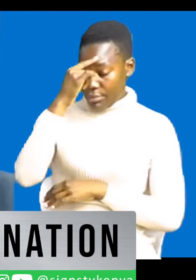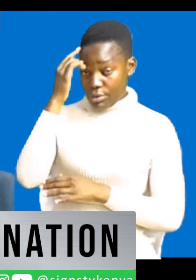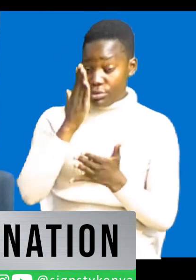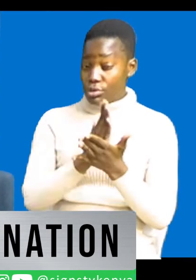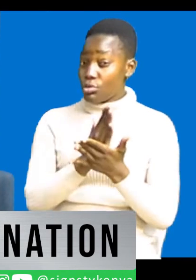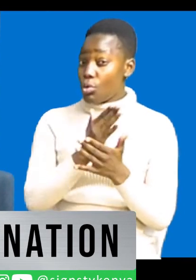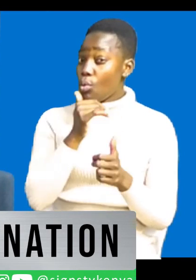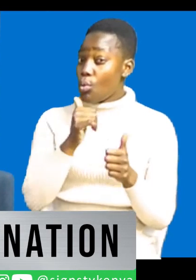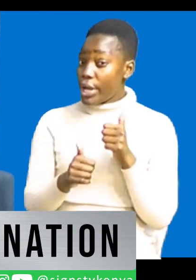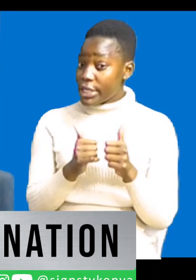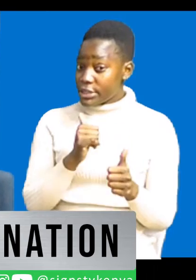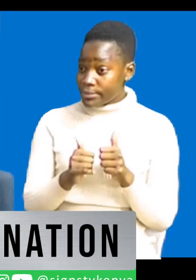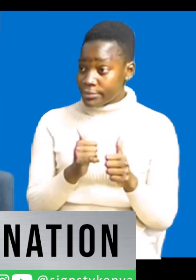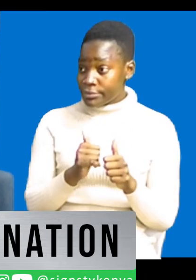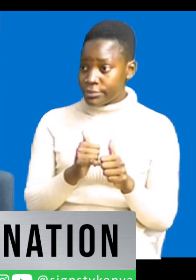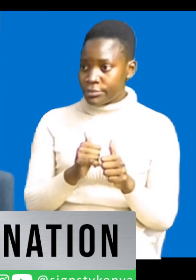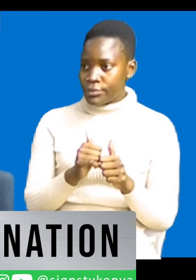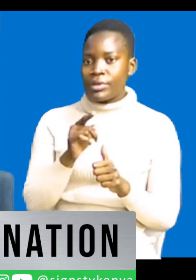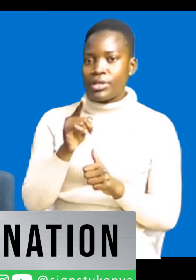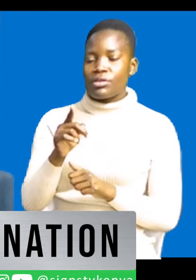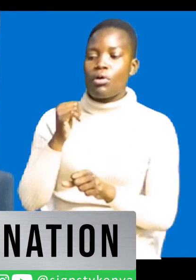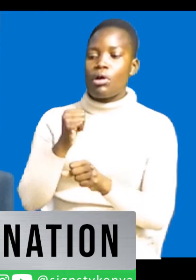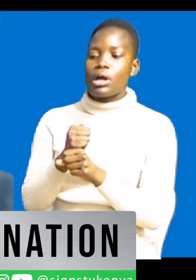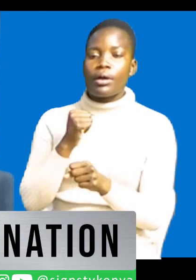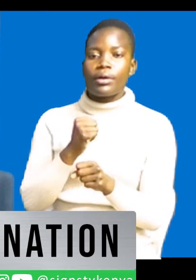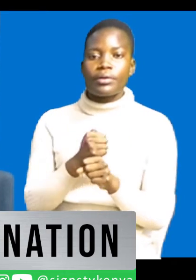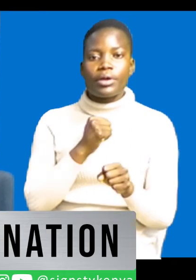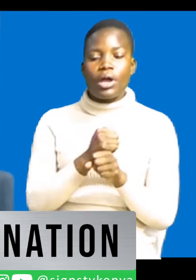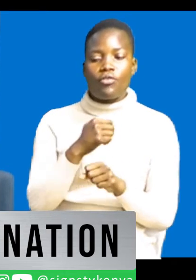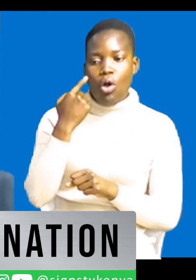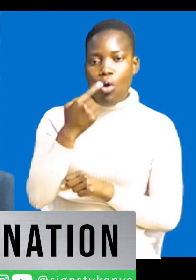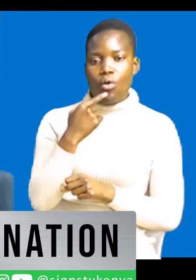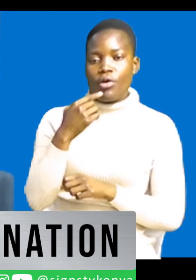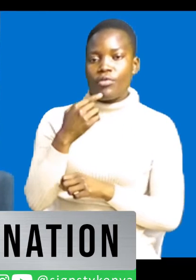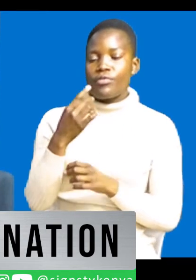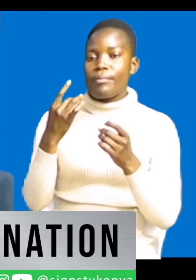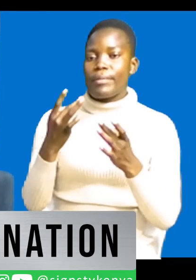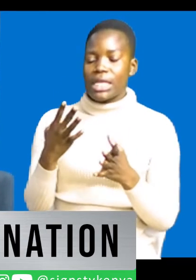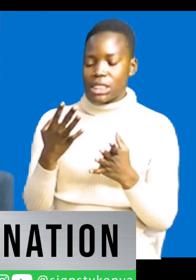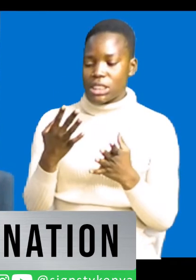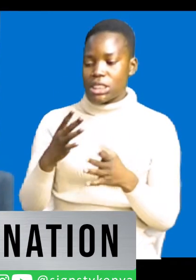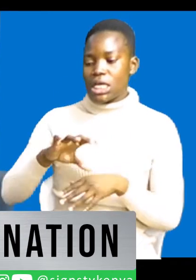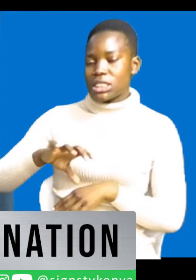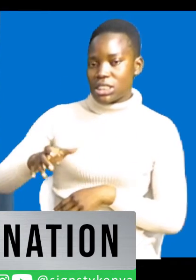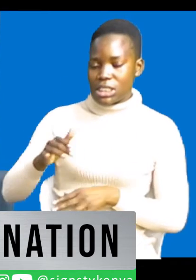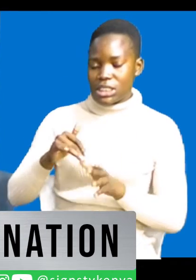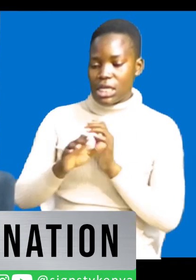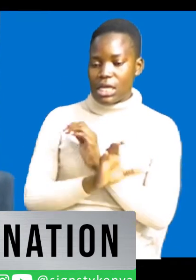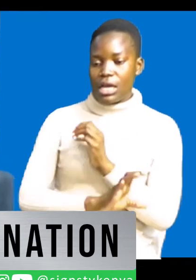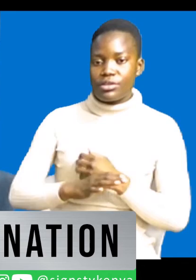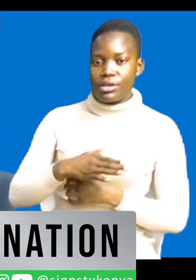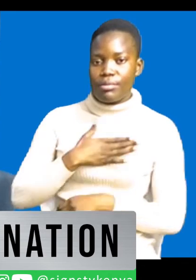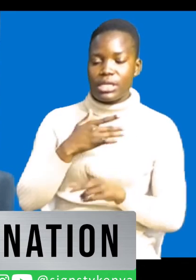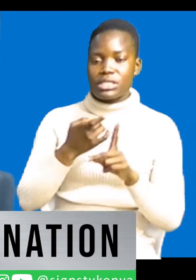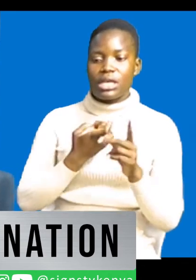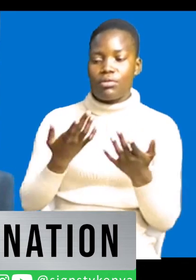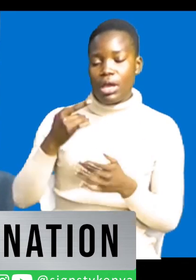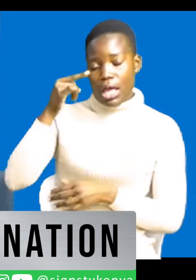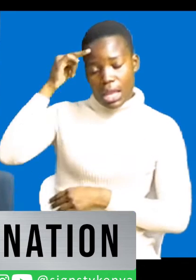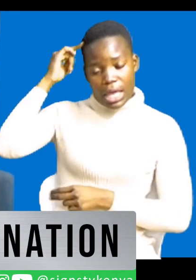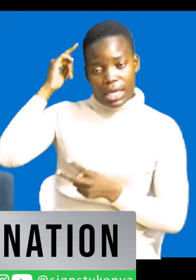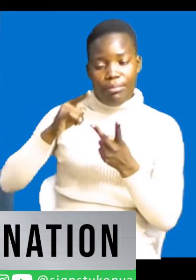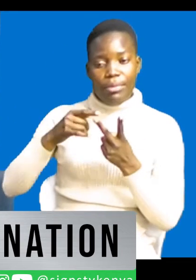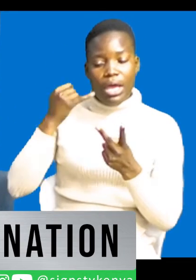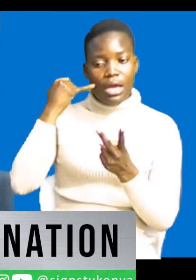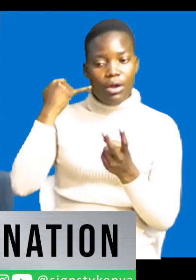ni those were hizi zilikuwa makazi kwa ma city zote, about 5 cities in this country. Anzia Laikipia, kuja